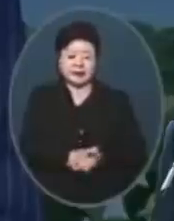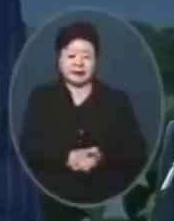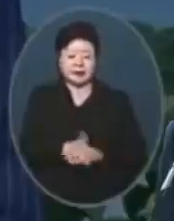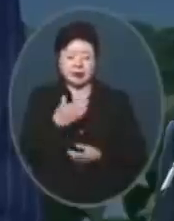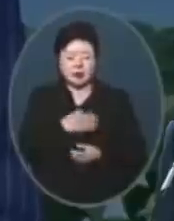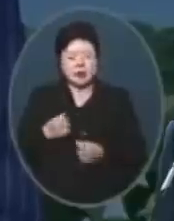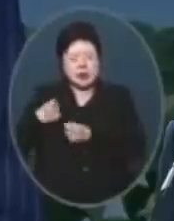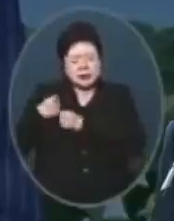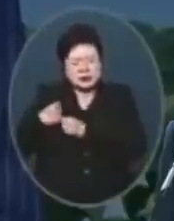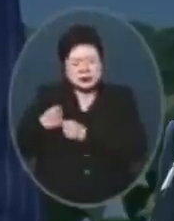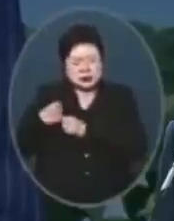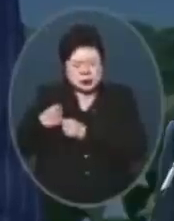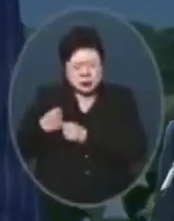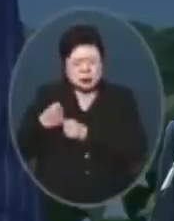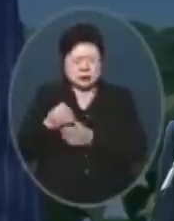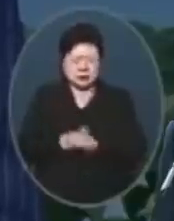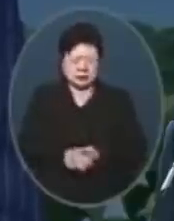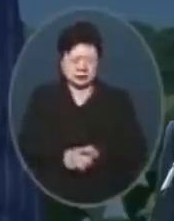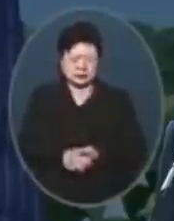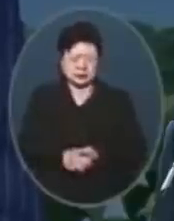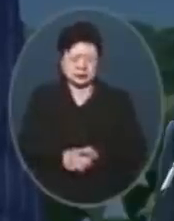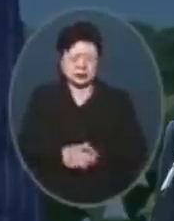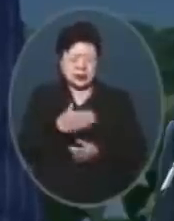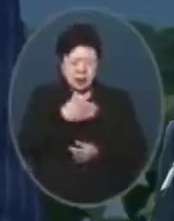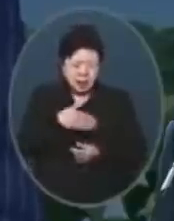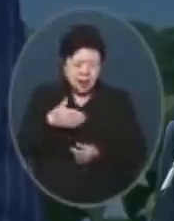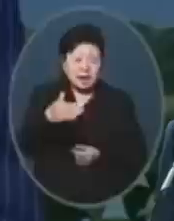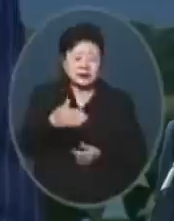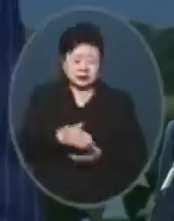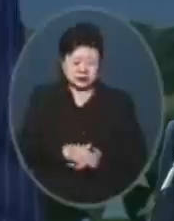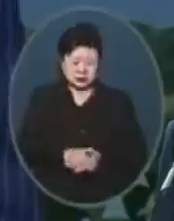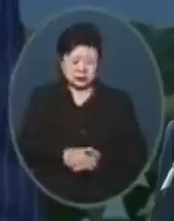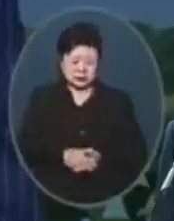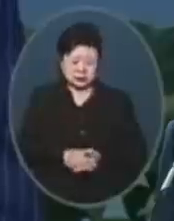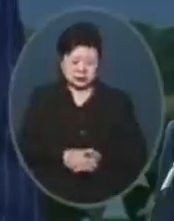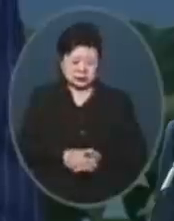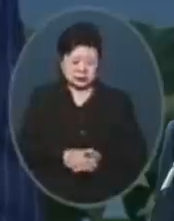몸에 짊어지고 가면 그 효과가 발생되어